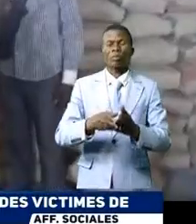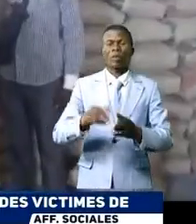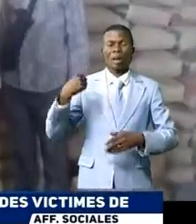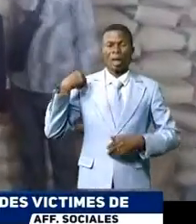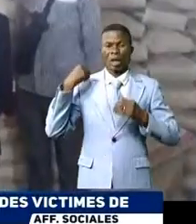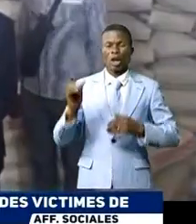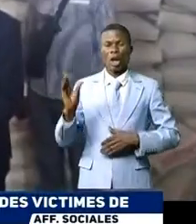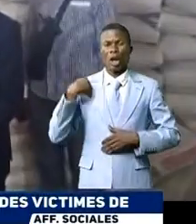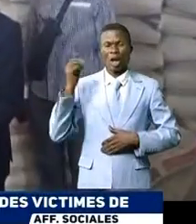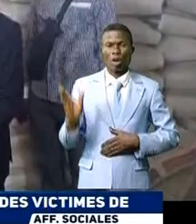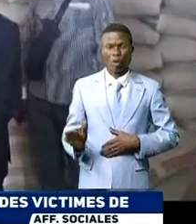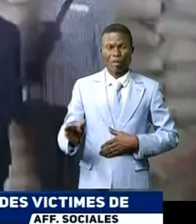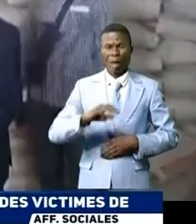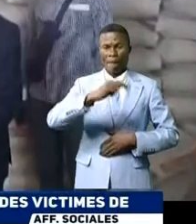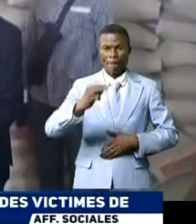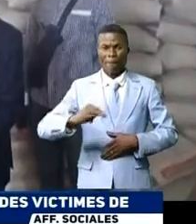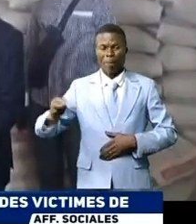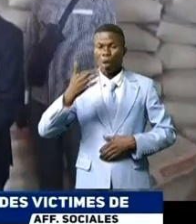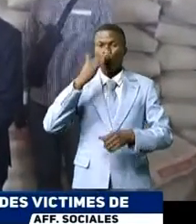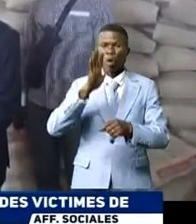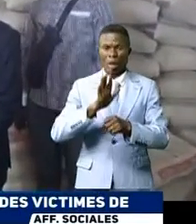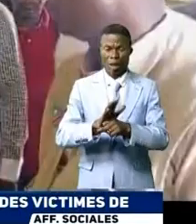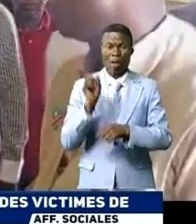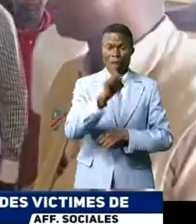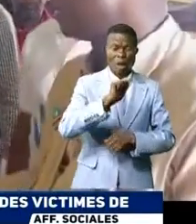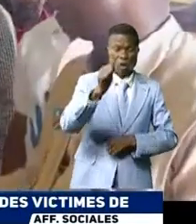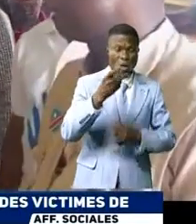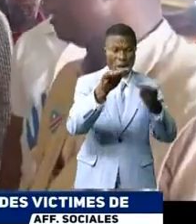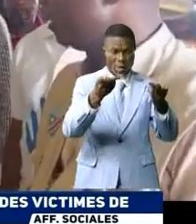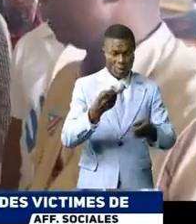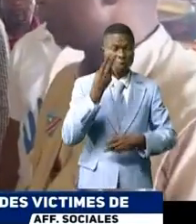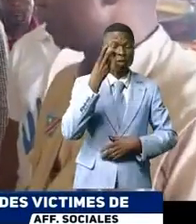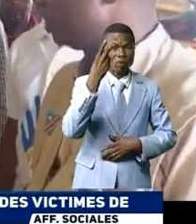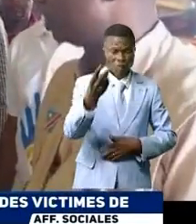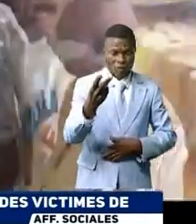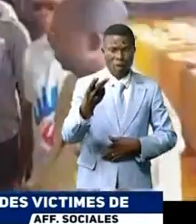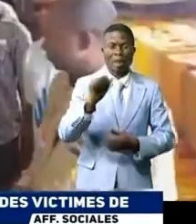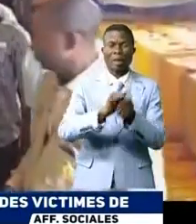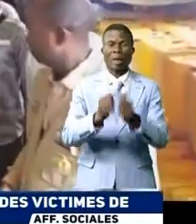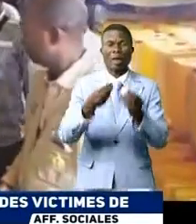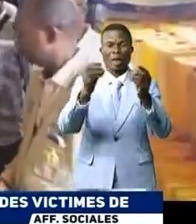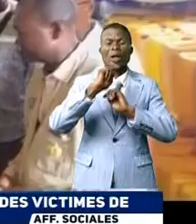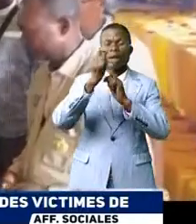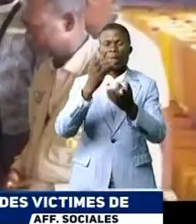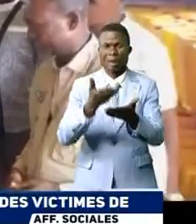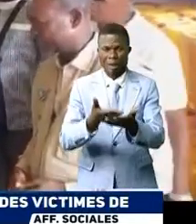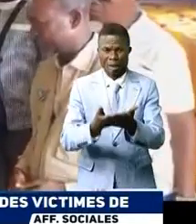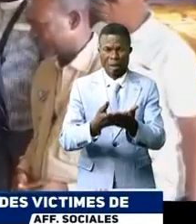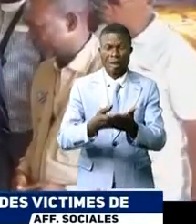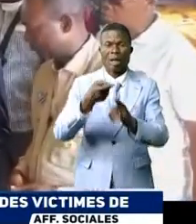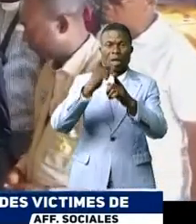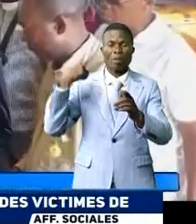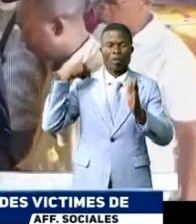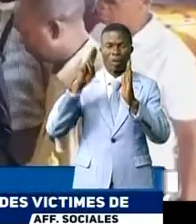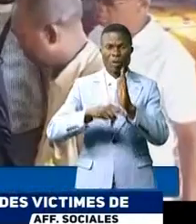l'exécutif provincial du Maniema promet de descendre personnellement à Kayuyu pour remettre cette assistance du gouvernement